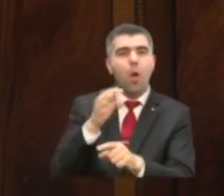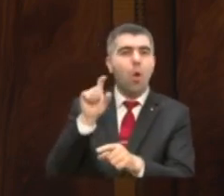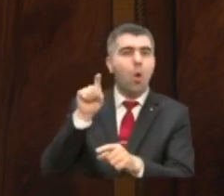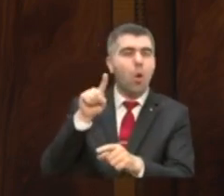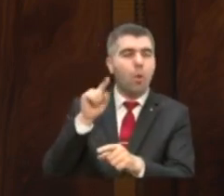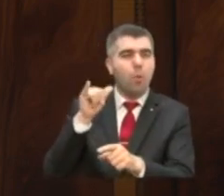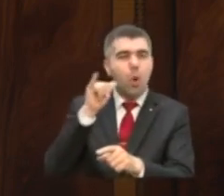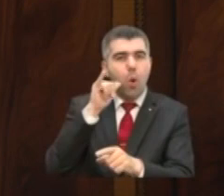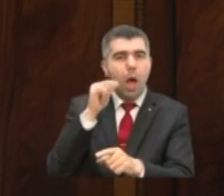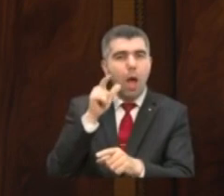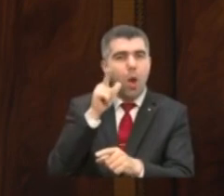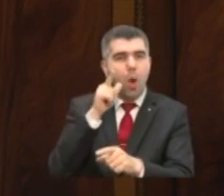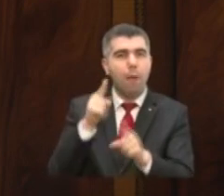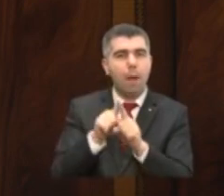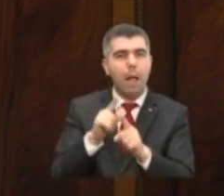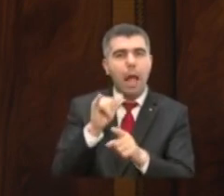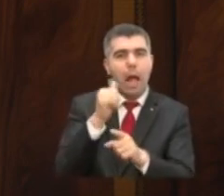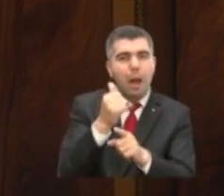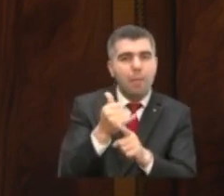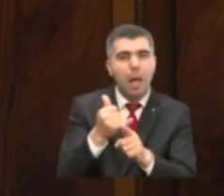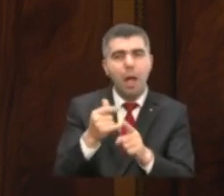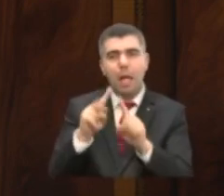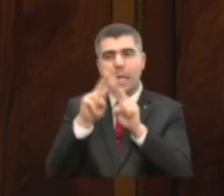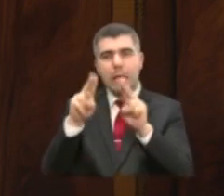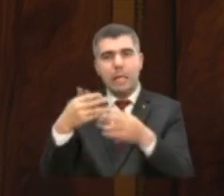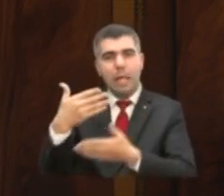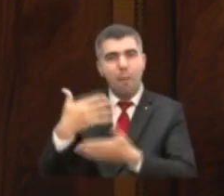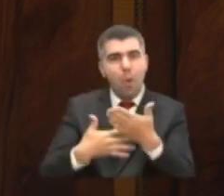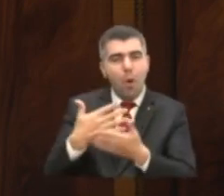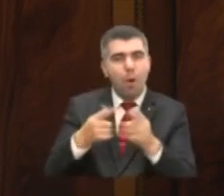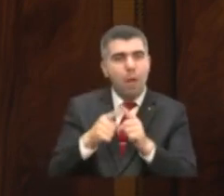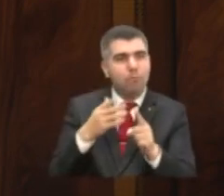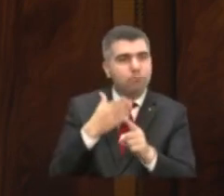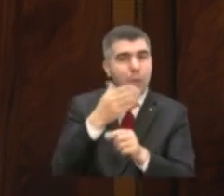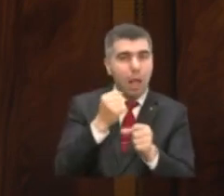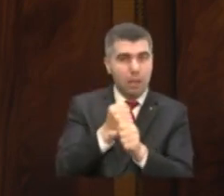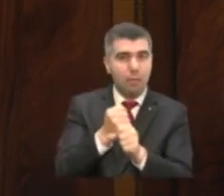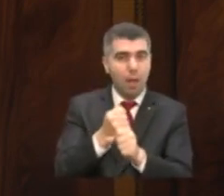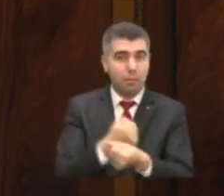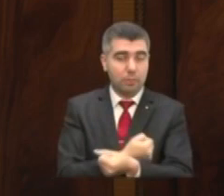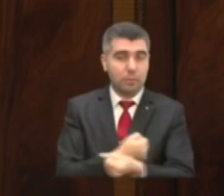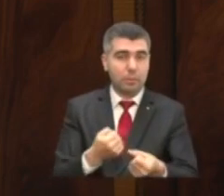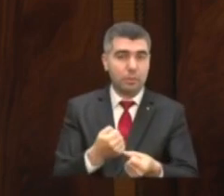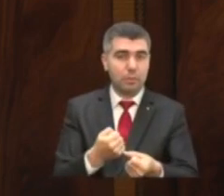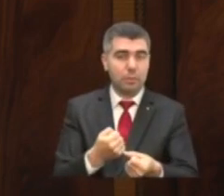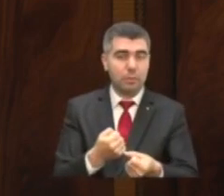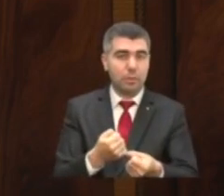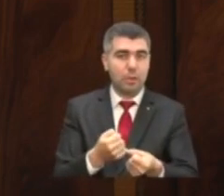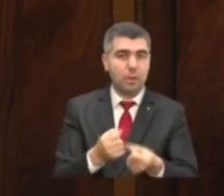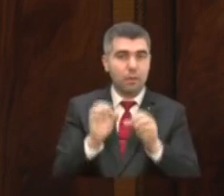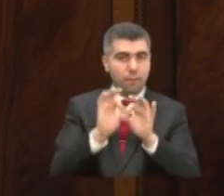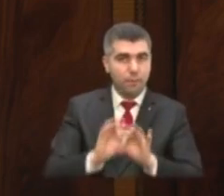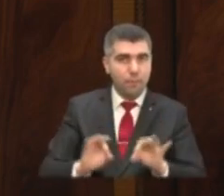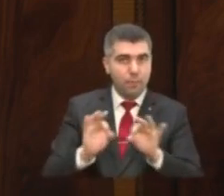واللسانيات والجيولوجية ما عدا الالتحاق بسوق العطالة أو بشيش العطالة كما يحلو للبعض أن